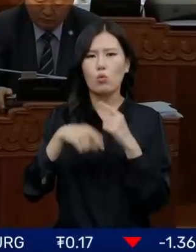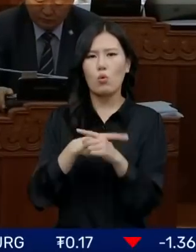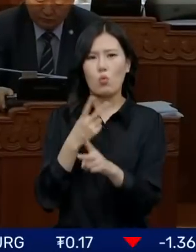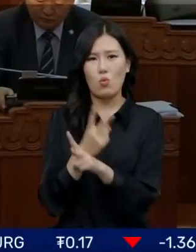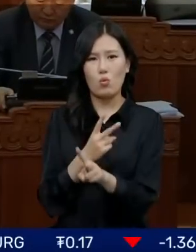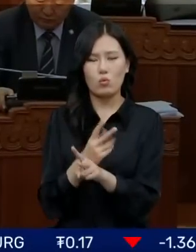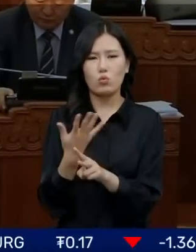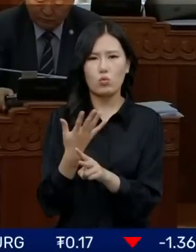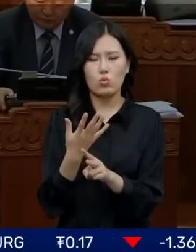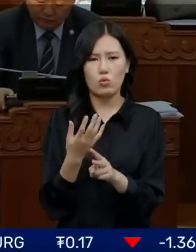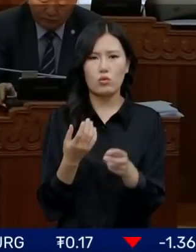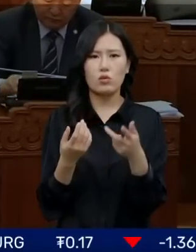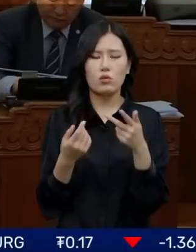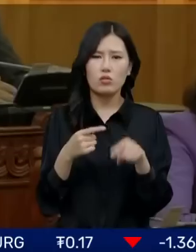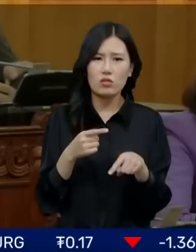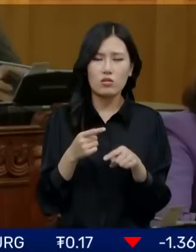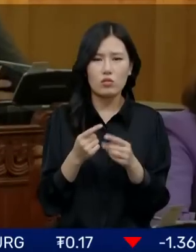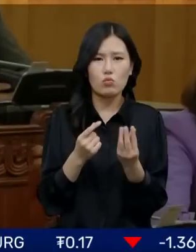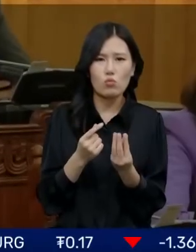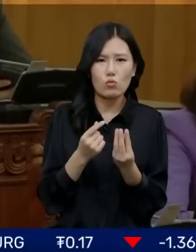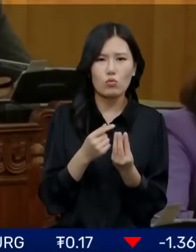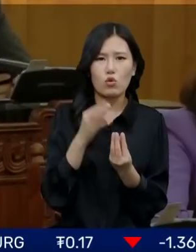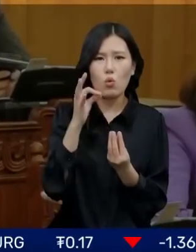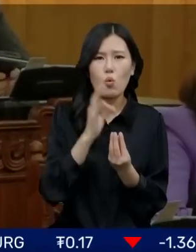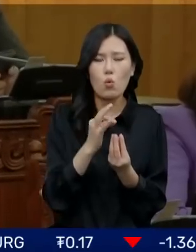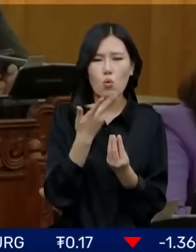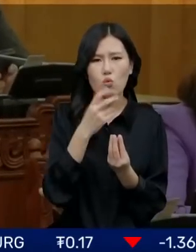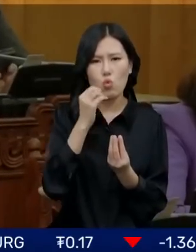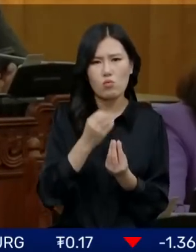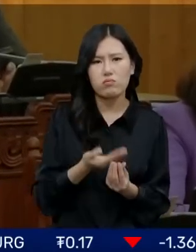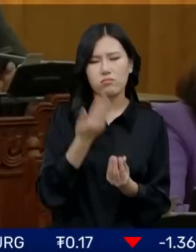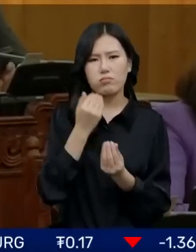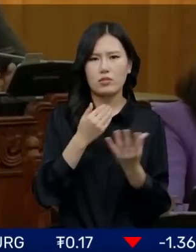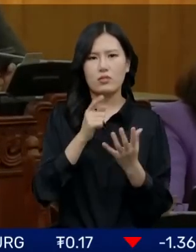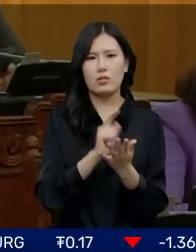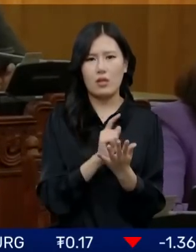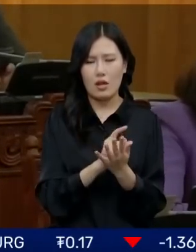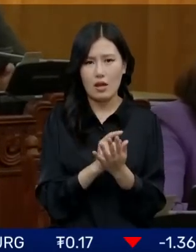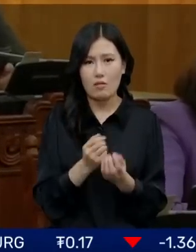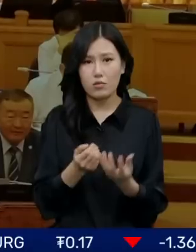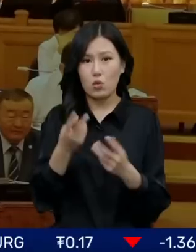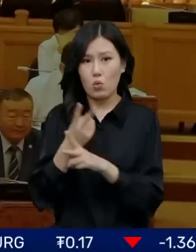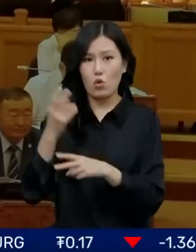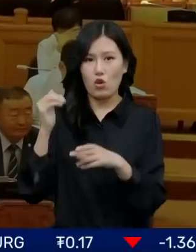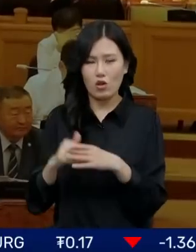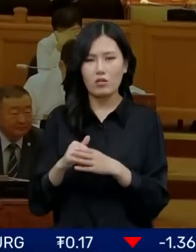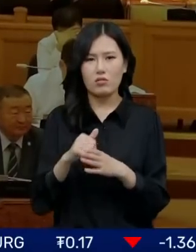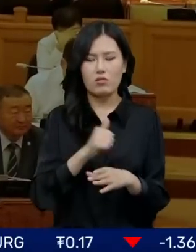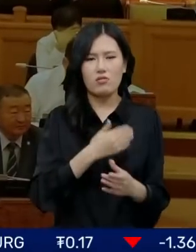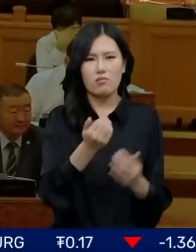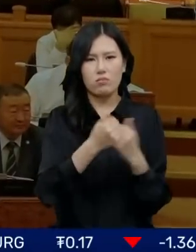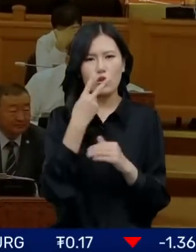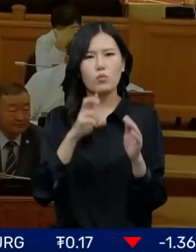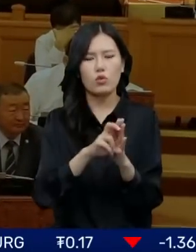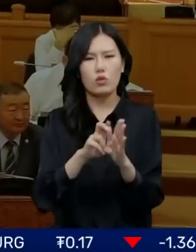хүйсийн төлөөллийг 30%-аас багагүй байхаар хуульчилсан нь улс төрдөх эмэгтэйчүүдийн оролцоо нэмэгдэнэ гэсэн хүлээлт үүсгэж байгаа юм а. За энэ хуулийн дагуу гендерийн